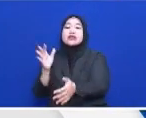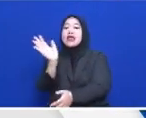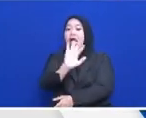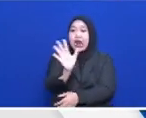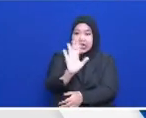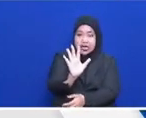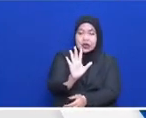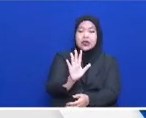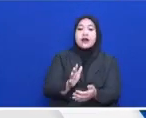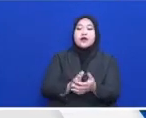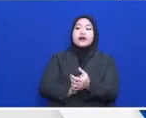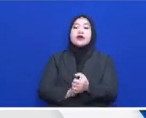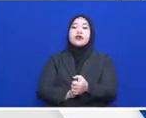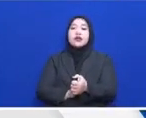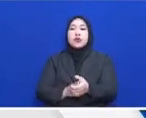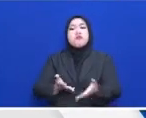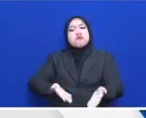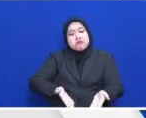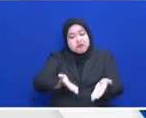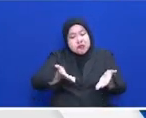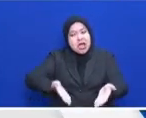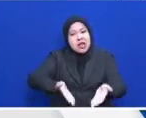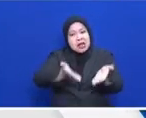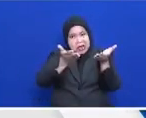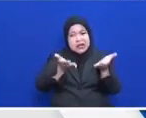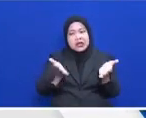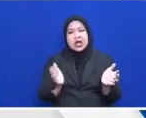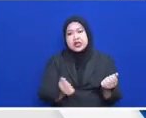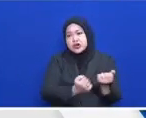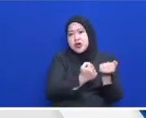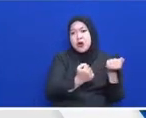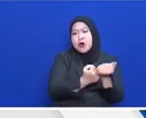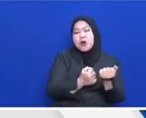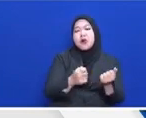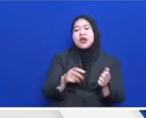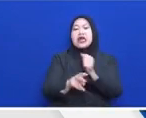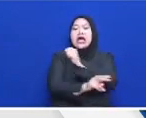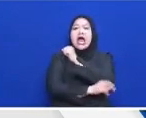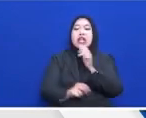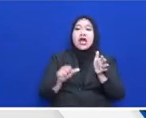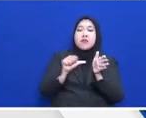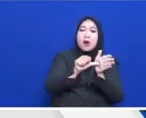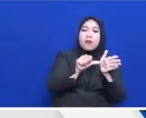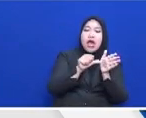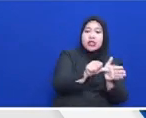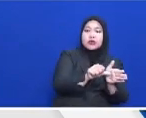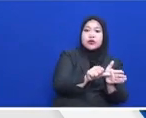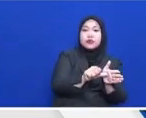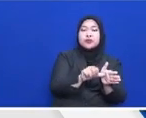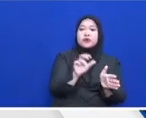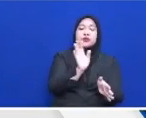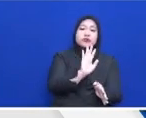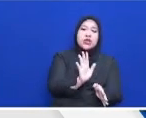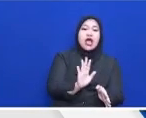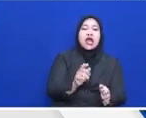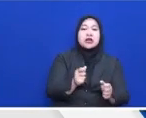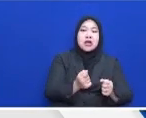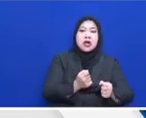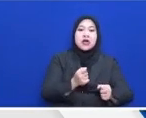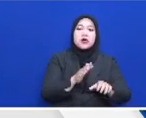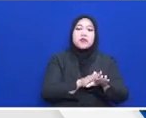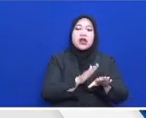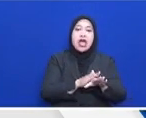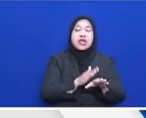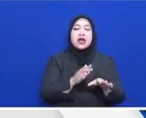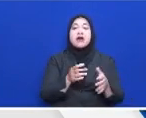dikerjakan oleh seniman budayawan. Negara membantu, tapi jangan negara yang terlibat kegiatan kebudayaan. Negara cukup